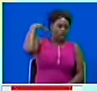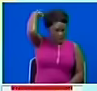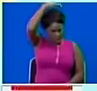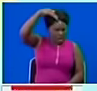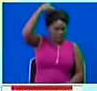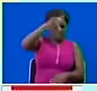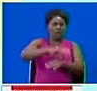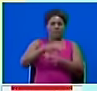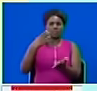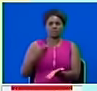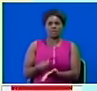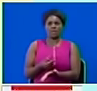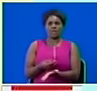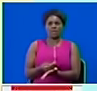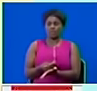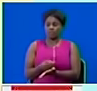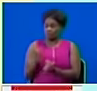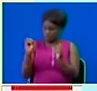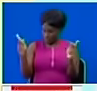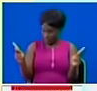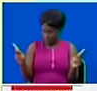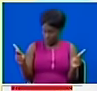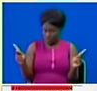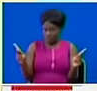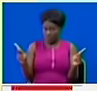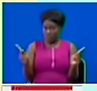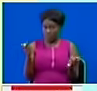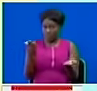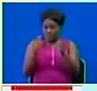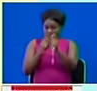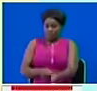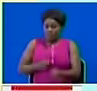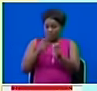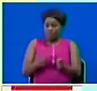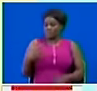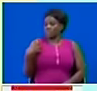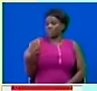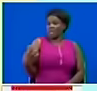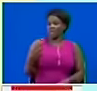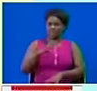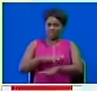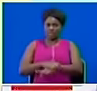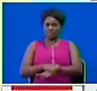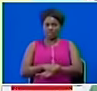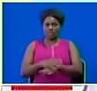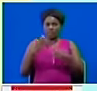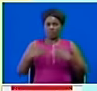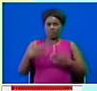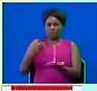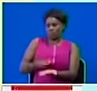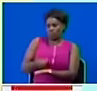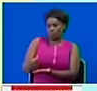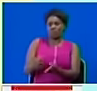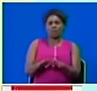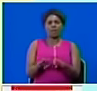pale. Sio? Alafu wakulima wanakuwa watajiri. Sasa watu nalazimishwa kuuza tu mashamba